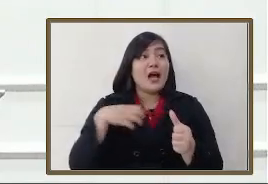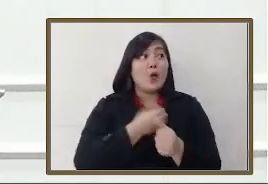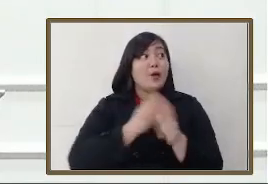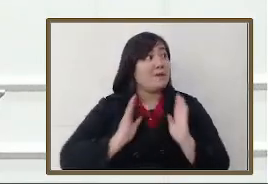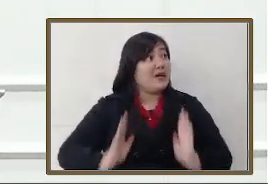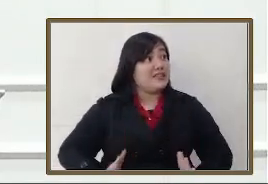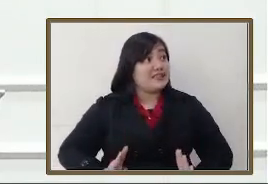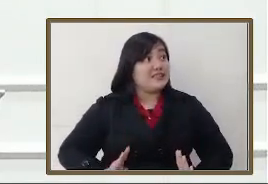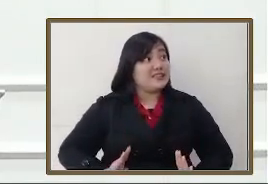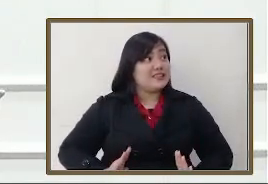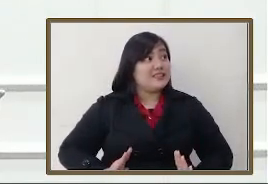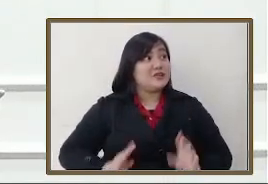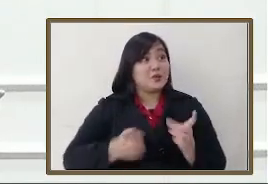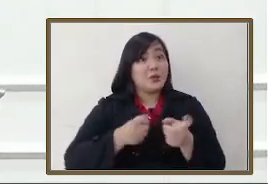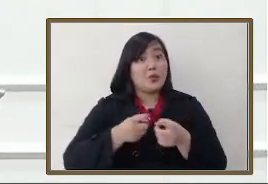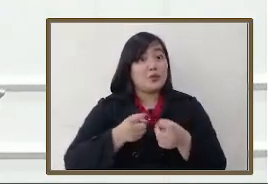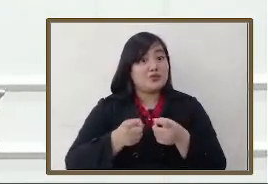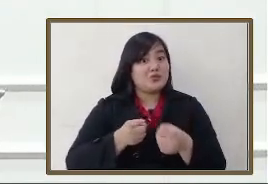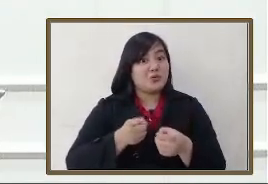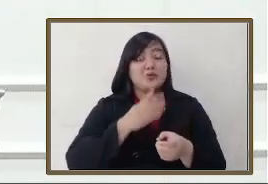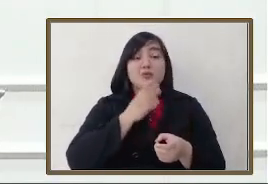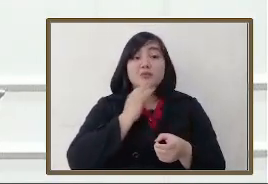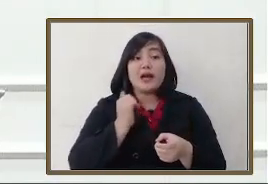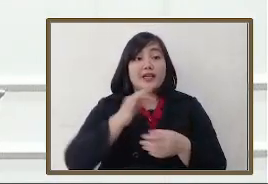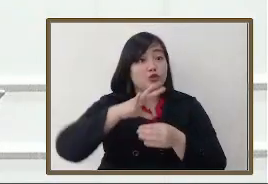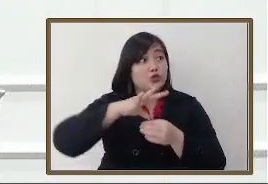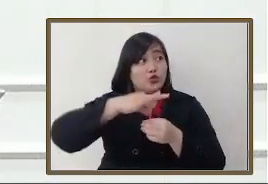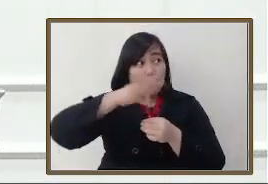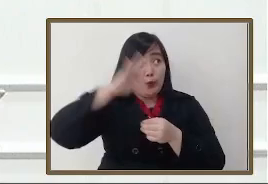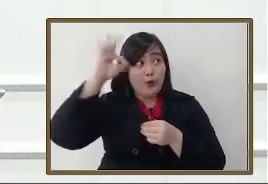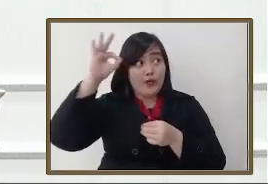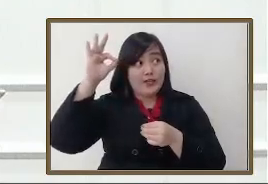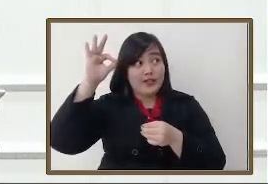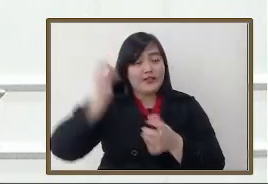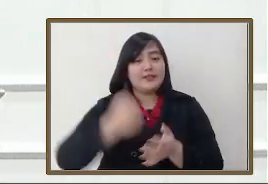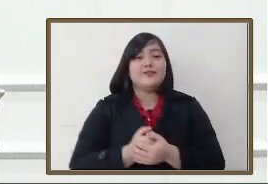ay kontrolado ng kaluluwa.